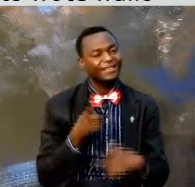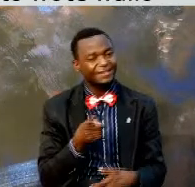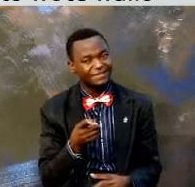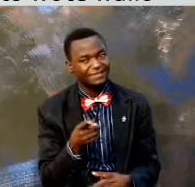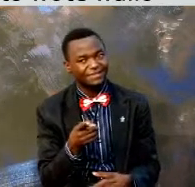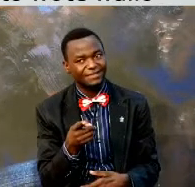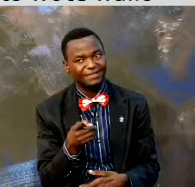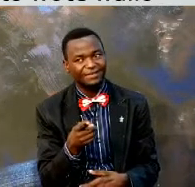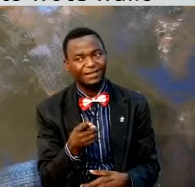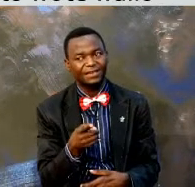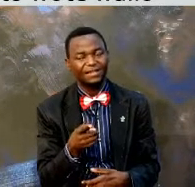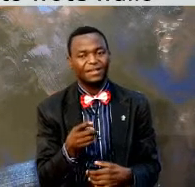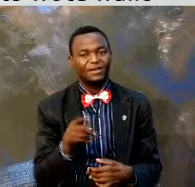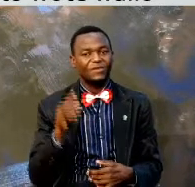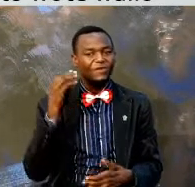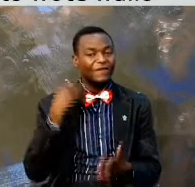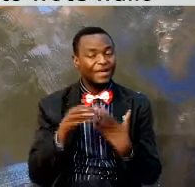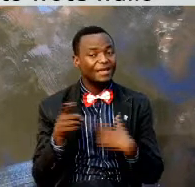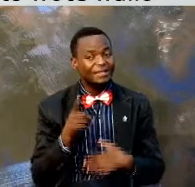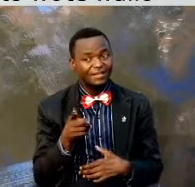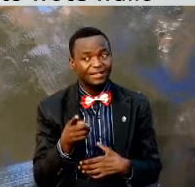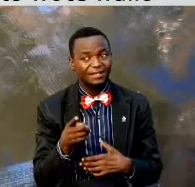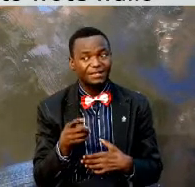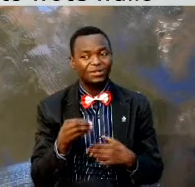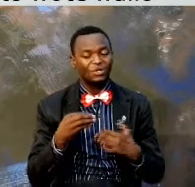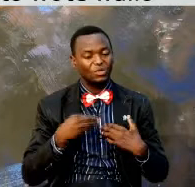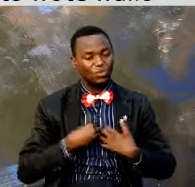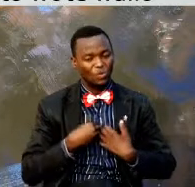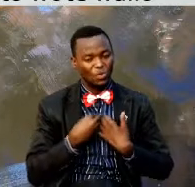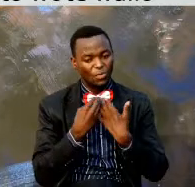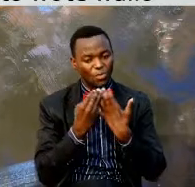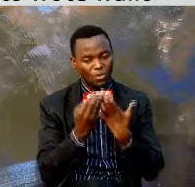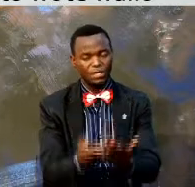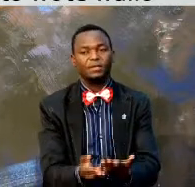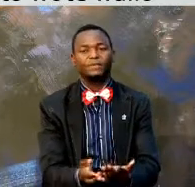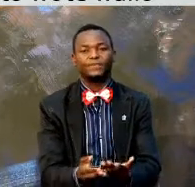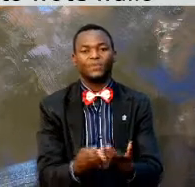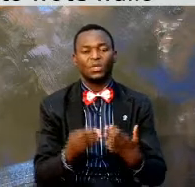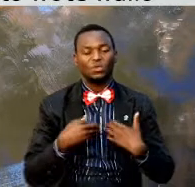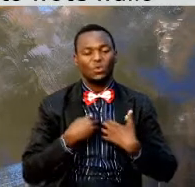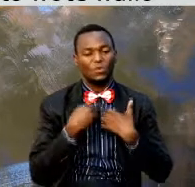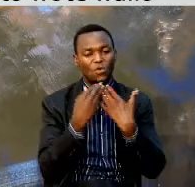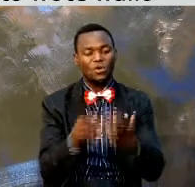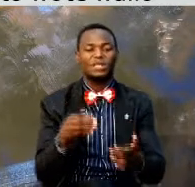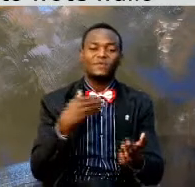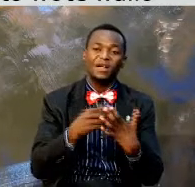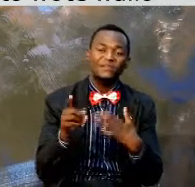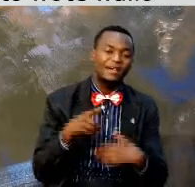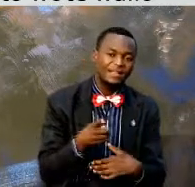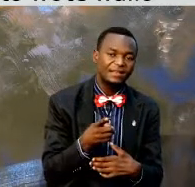wapendwa? Fanyeni nini wapendwa? Tubuni mkafanyweje?